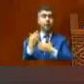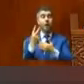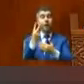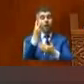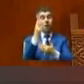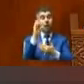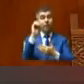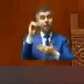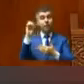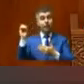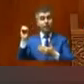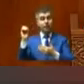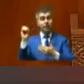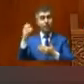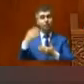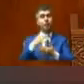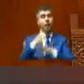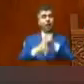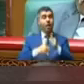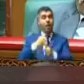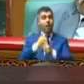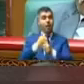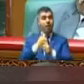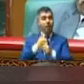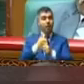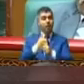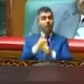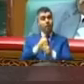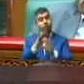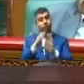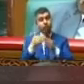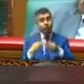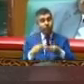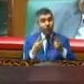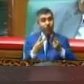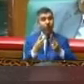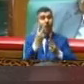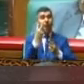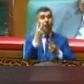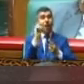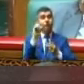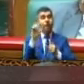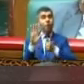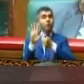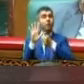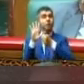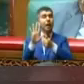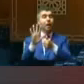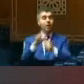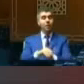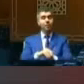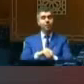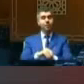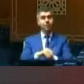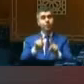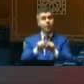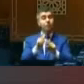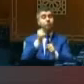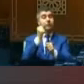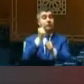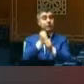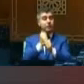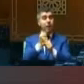2000، وكنا على وشك البداية فيها في سنة 2006 ملي كان عندنا فائض في الميزانية، وبدأ الاشتغال فيها